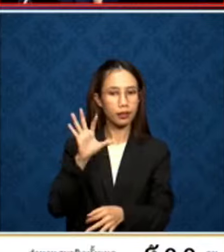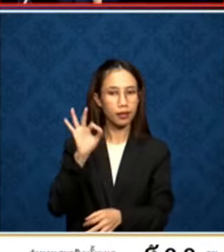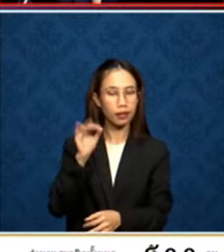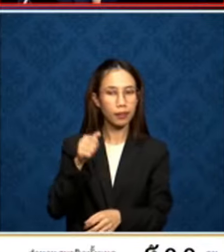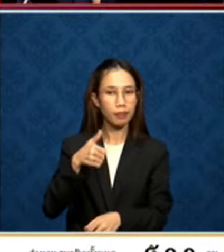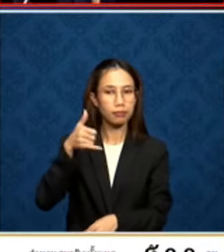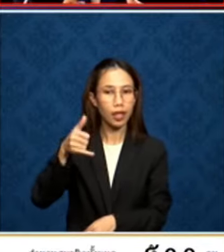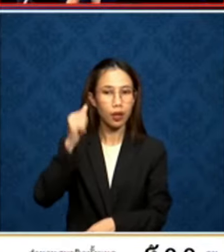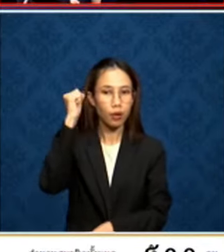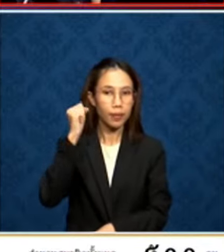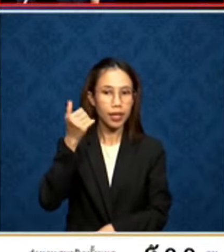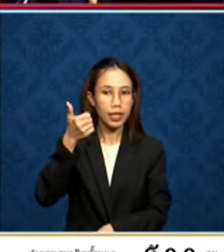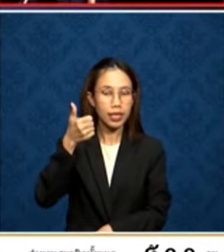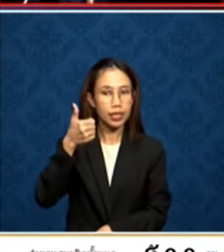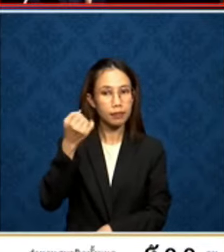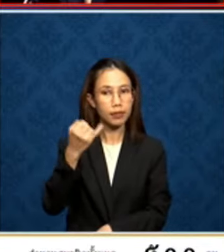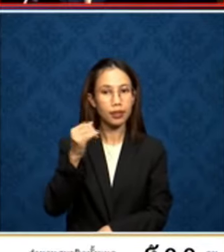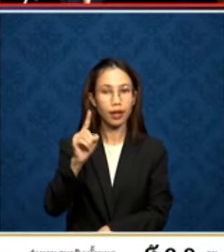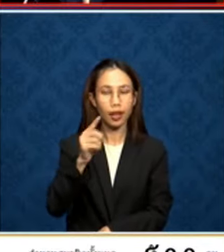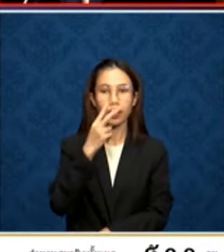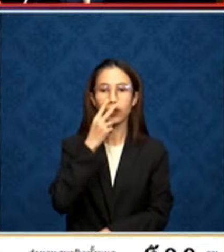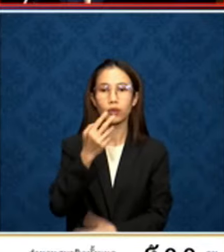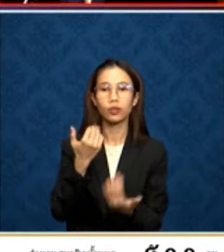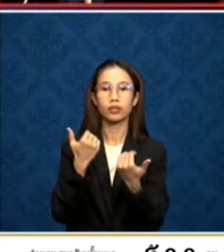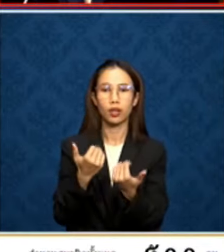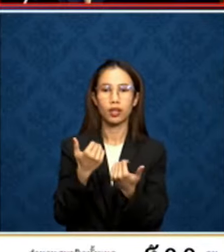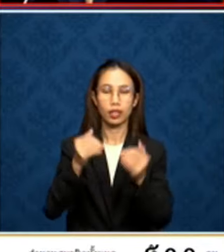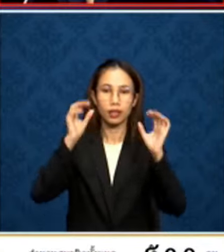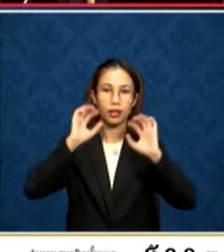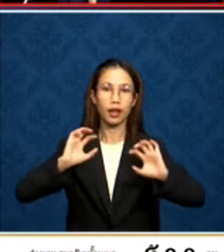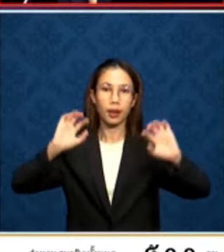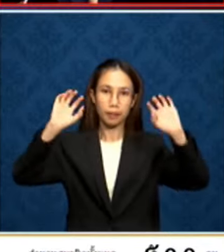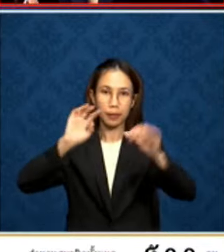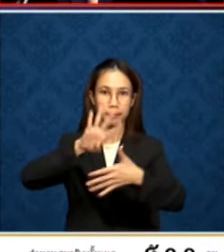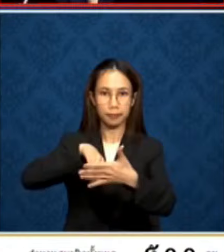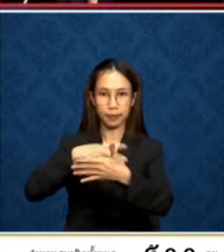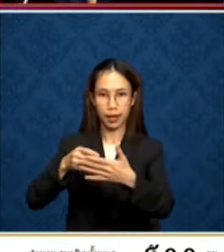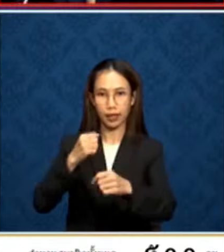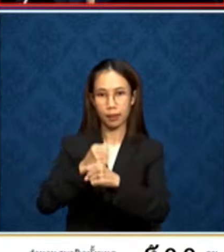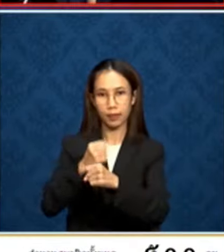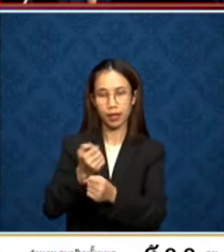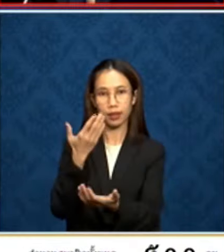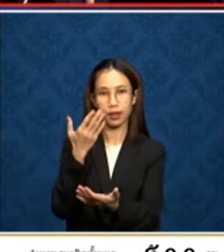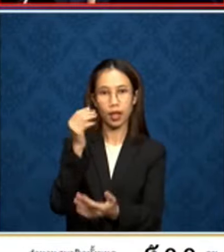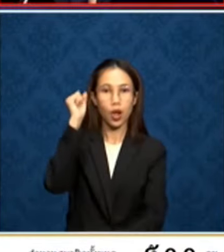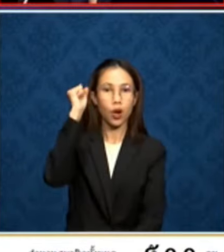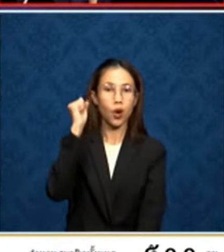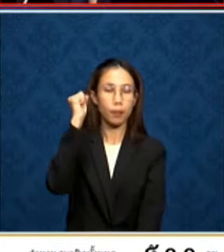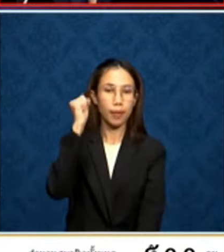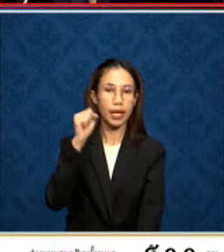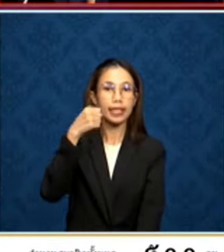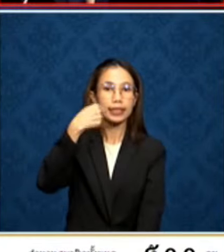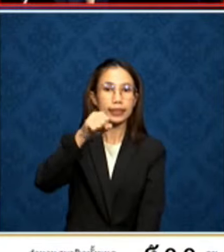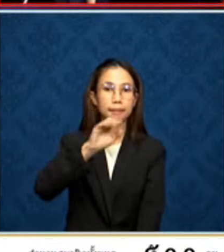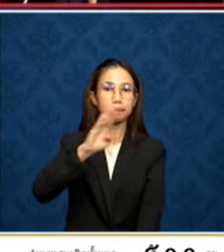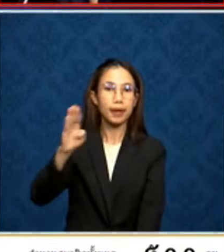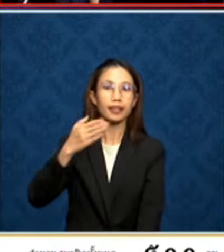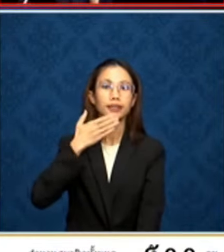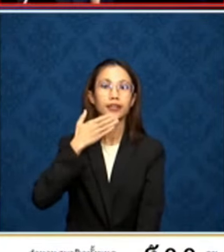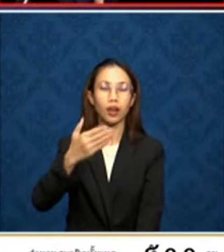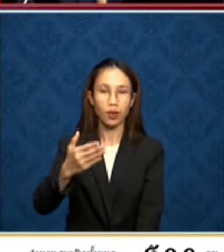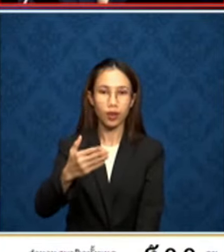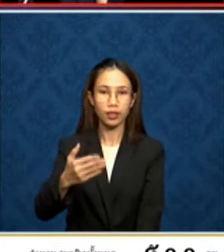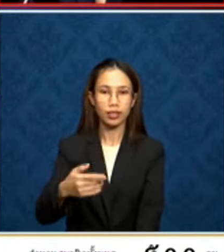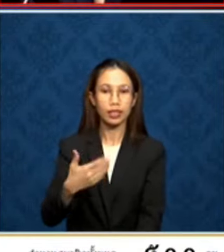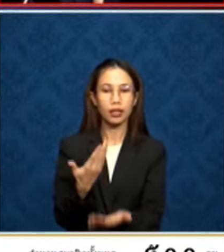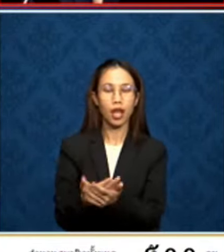หรือไม่นะคะดิฉันทราบดีว่าตอนนี้รัฐบาลมีนโยบายลดโดยสาร 10บาทตลอดสายเพื่อลดรายจ่ายให้